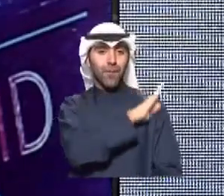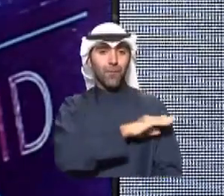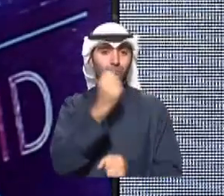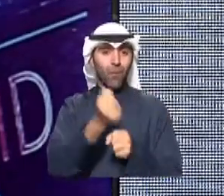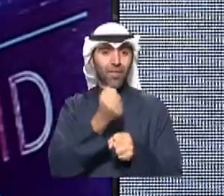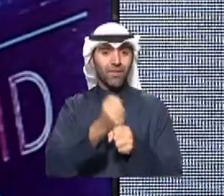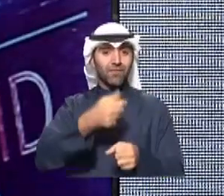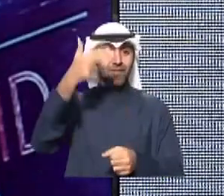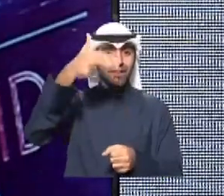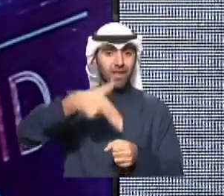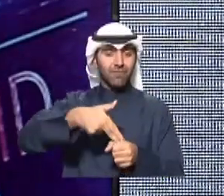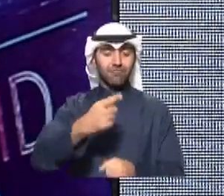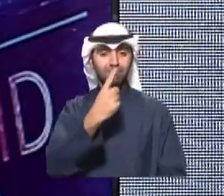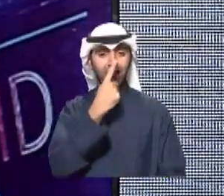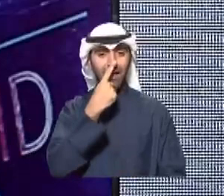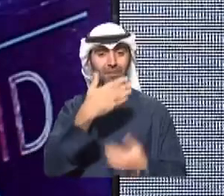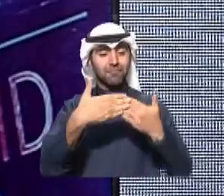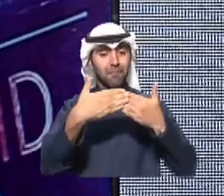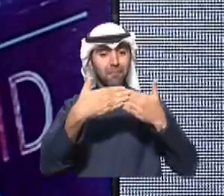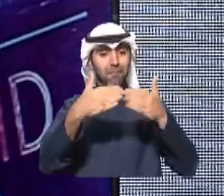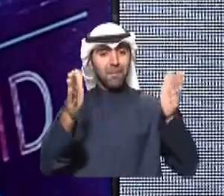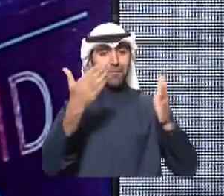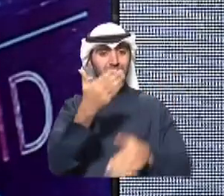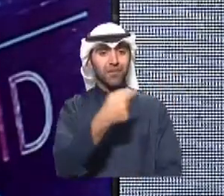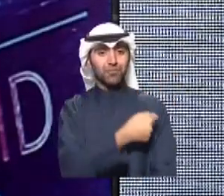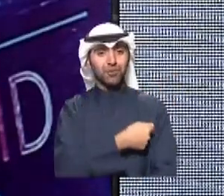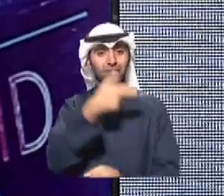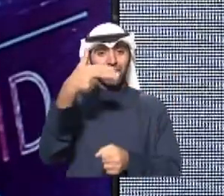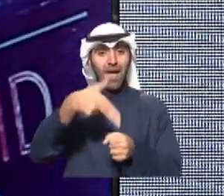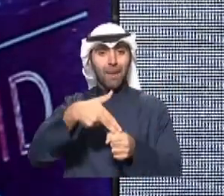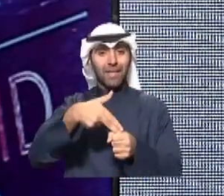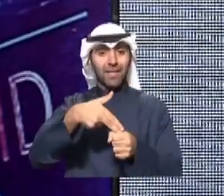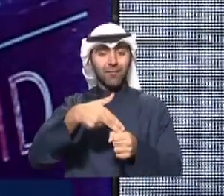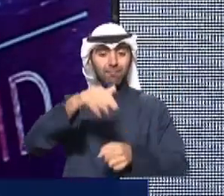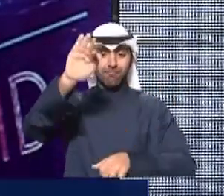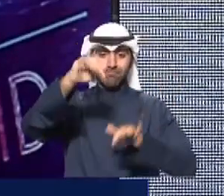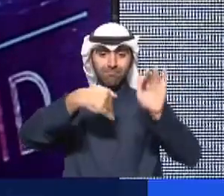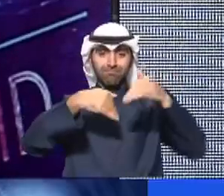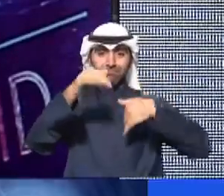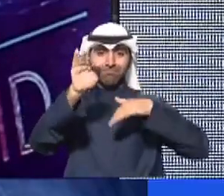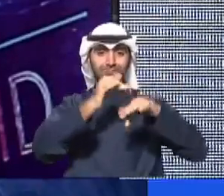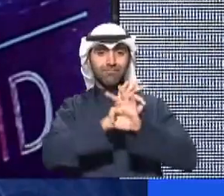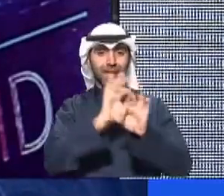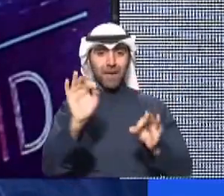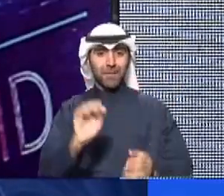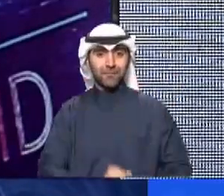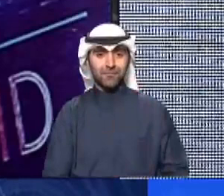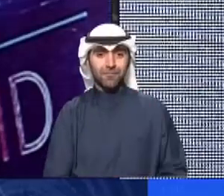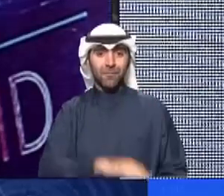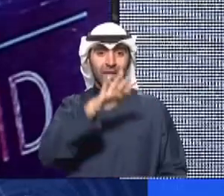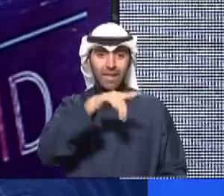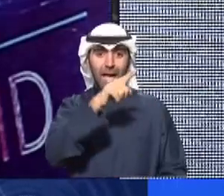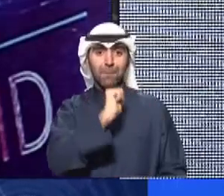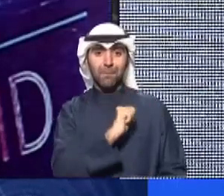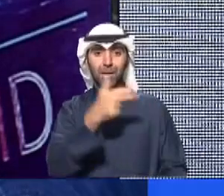من 65، لأن يمكن مثل ما أنتم عارفين أن التطعيم اللي متوفر عندنا هو تطعيم أكسفورد اللي